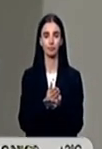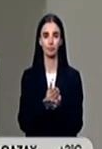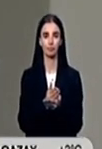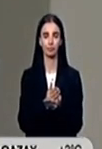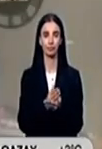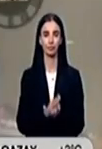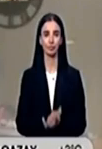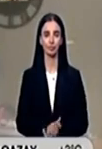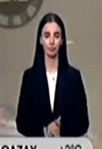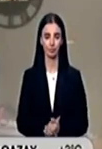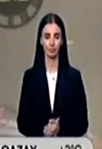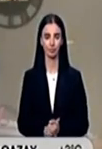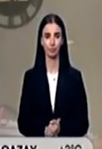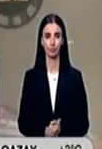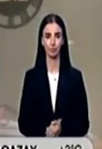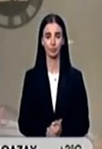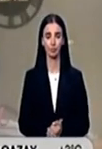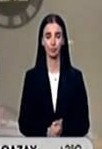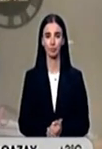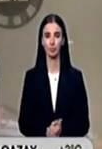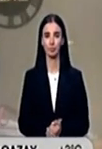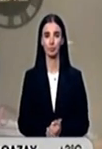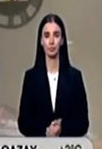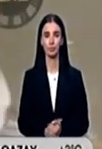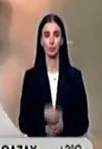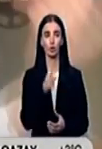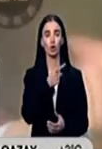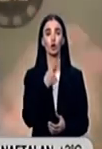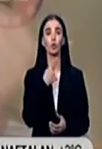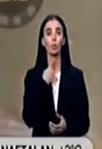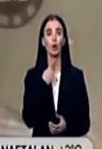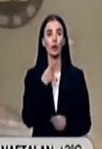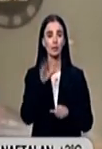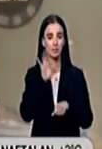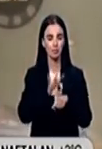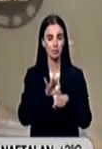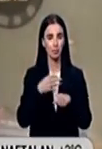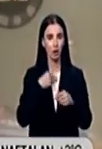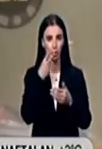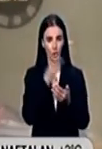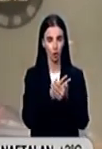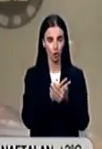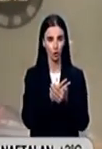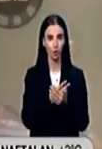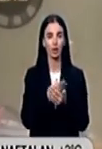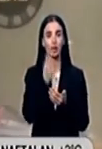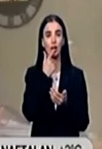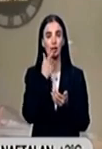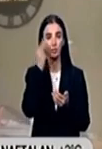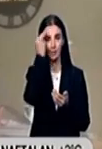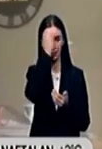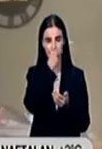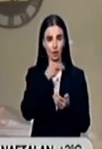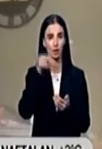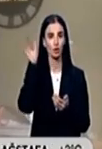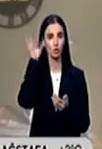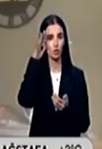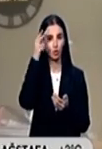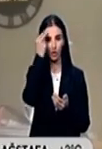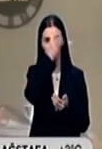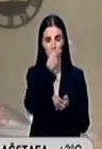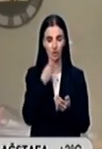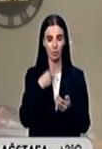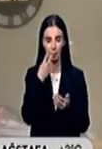var. Mövsümi qrip xəstəliyində də boğaz ağrısı var. Şeydə də, qızılcada da boğaz ağrısı var. Bunu ayırd etmək üçün mütəxəssisin boğazına baxmaq